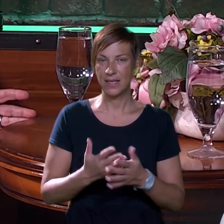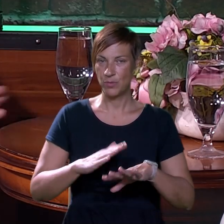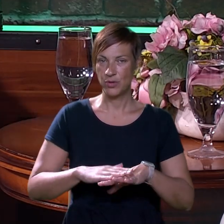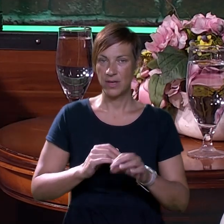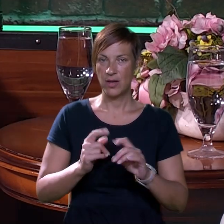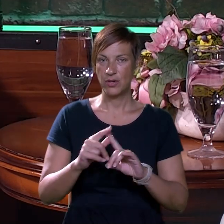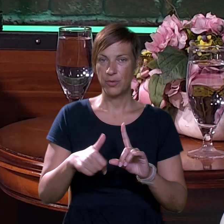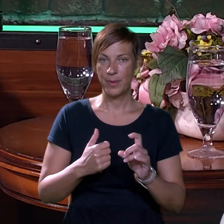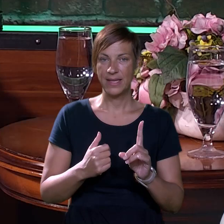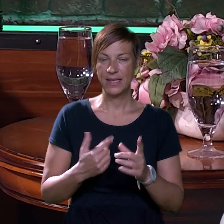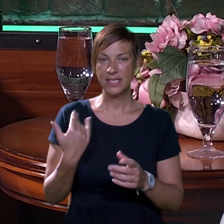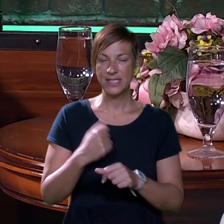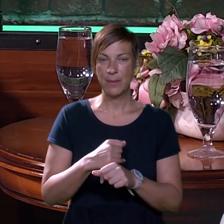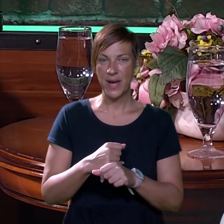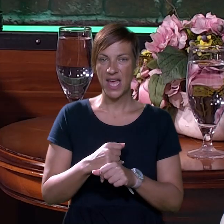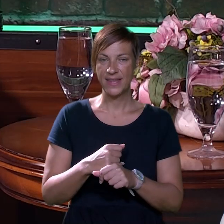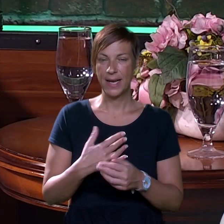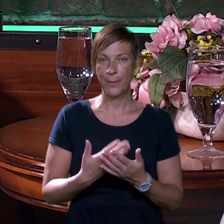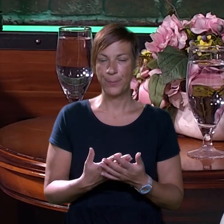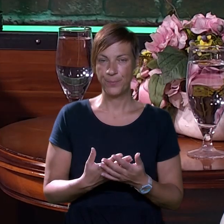pogotovo na ortopediji na kojoj sam radila,